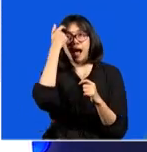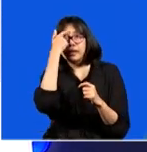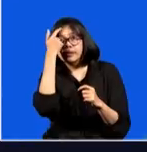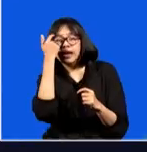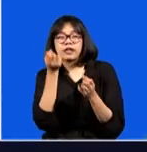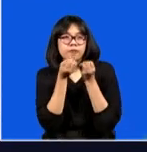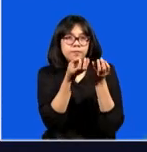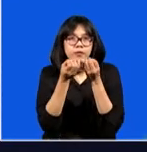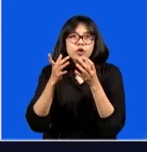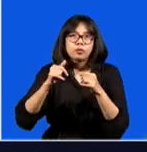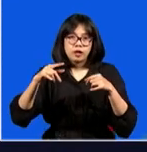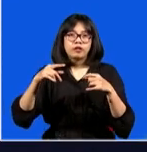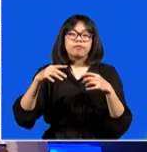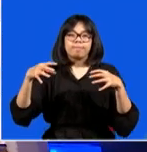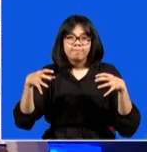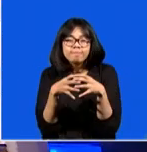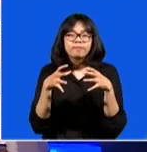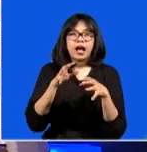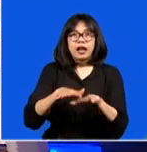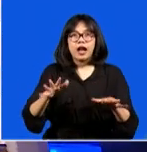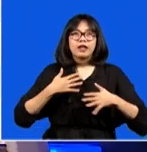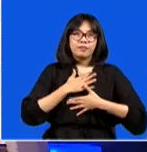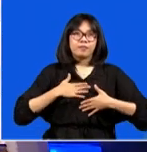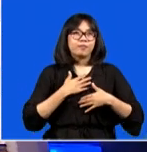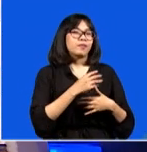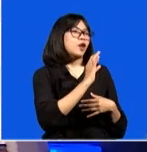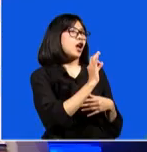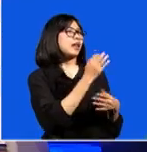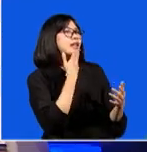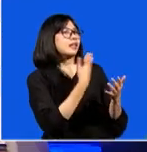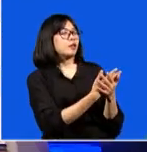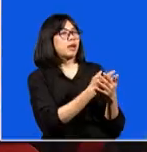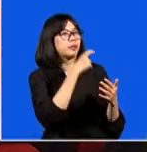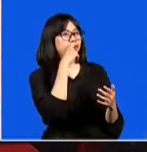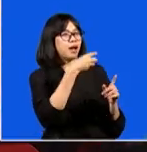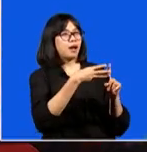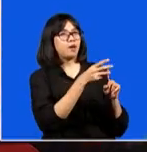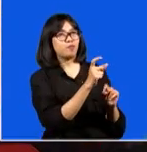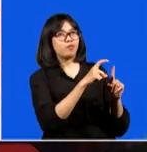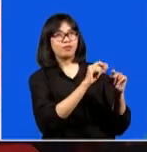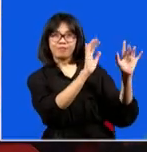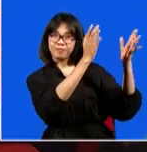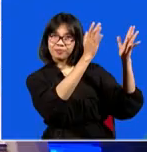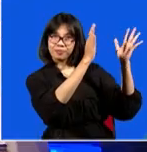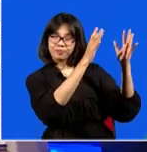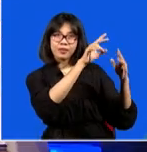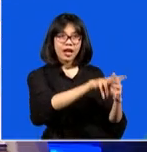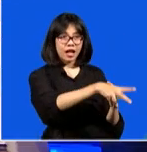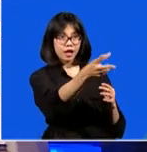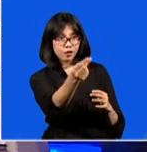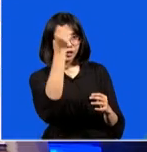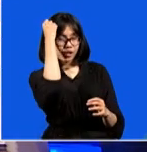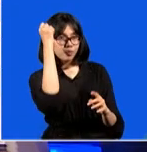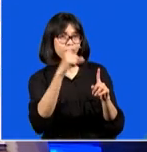mungkin itu dulu cerita yang bisa saya sampaikan Mas menteri Terima kasih tepuk tangan dong Pak Budi gimana Bu